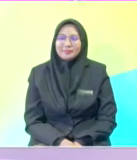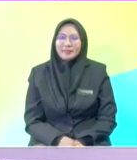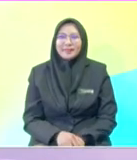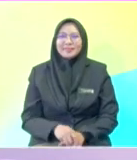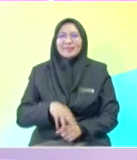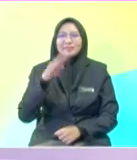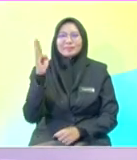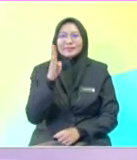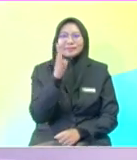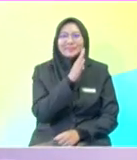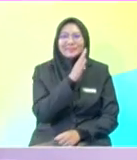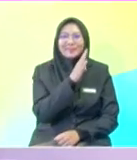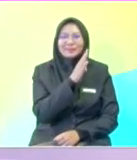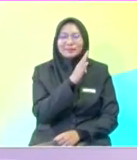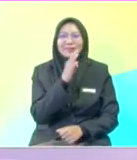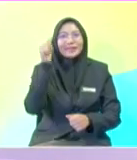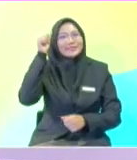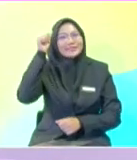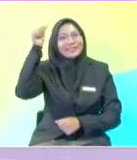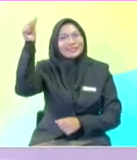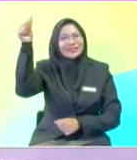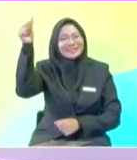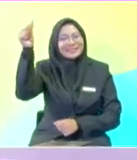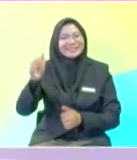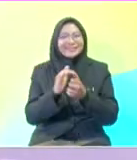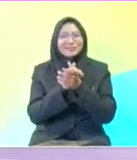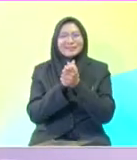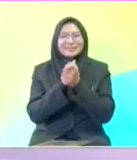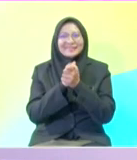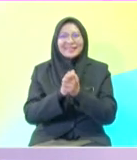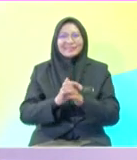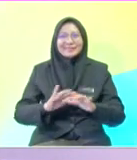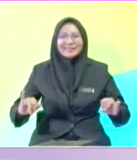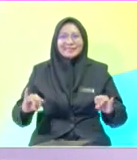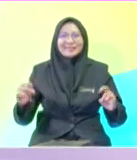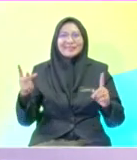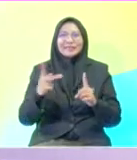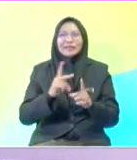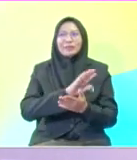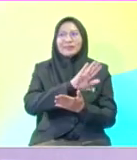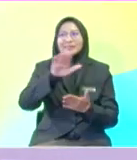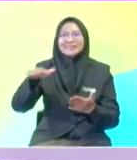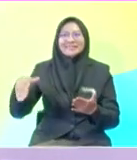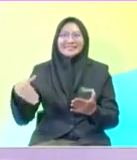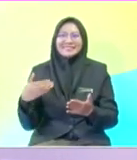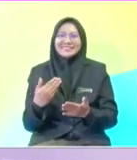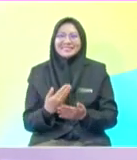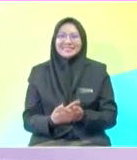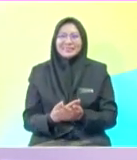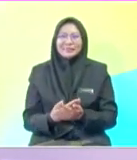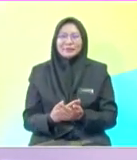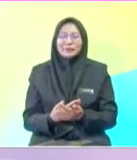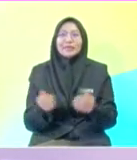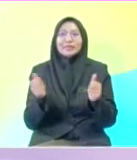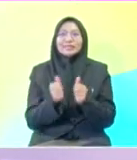Assalamualaikum warahmatullahi wabarakatuh dan salam sejahtera diucapkan kepada seluruh penonton di Net TV KPM Anda bersama